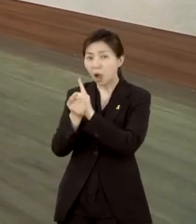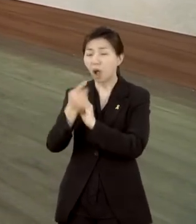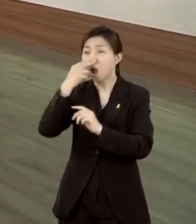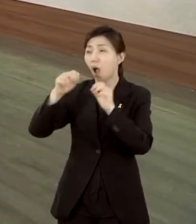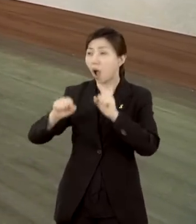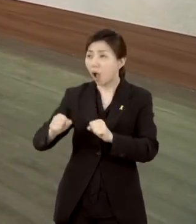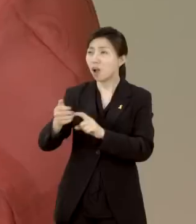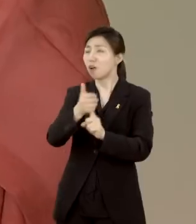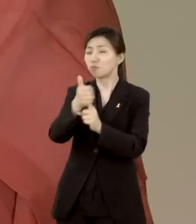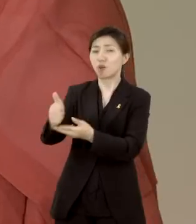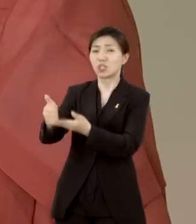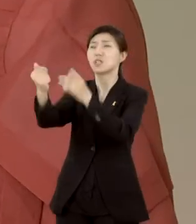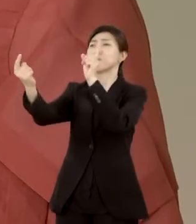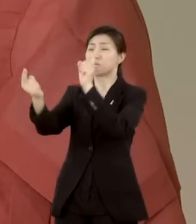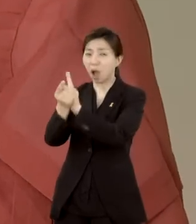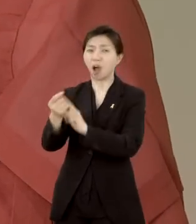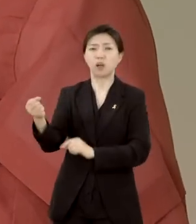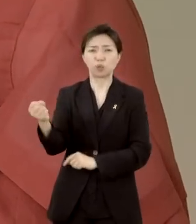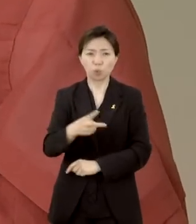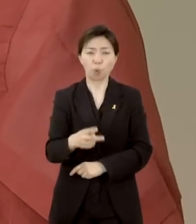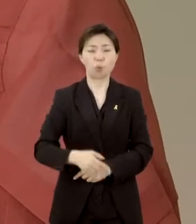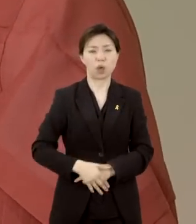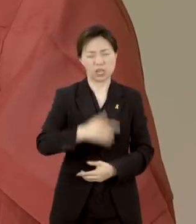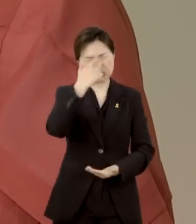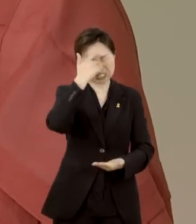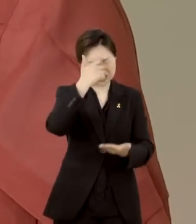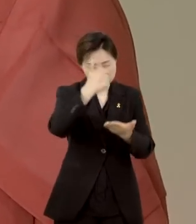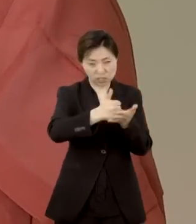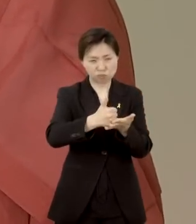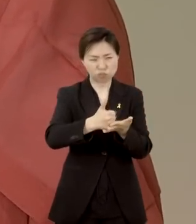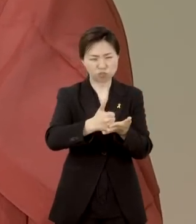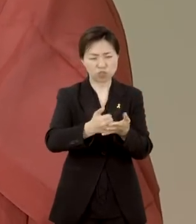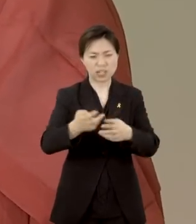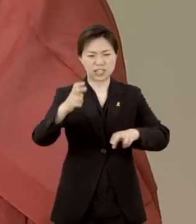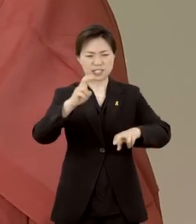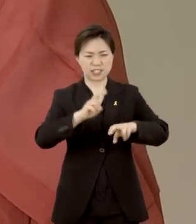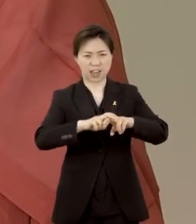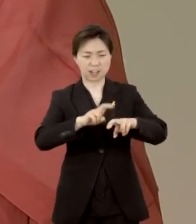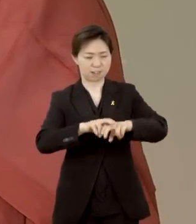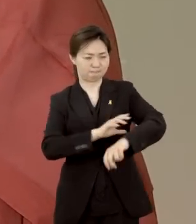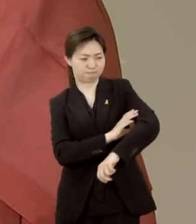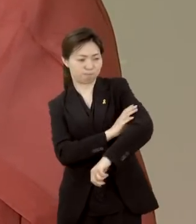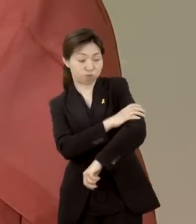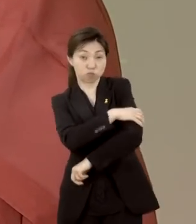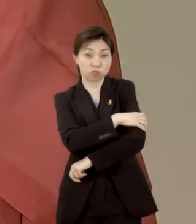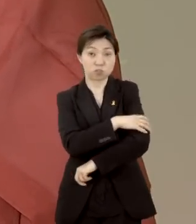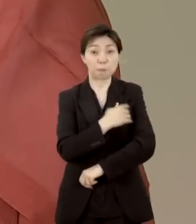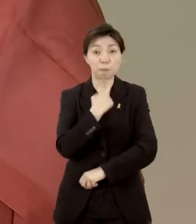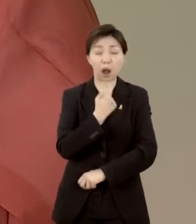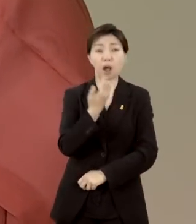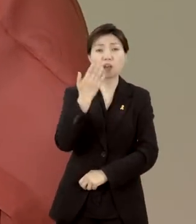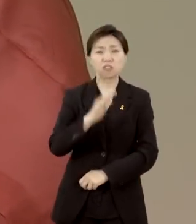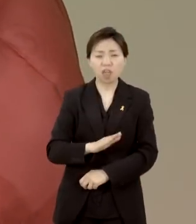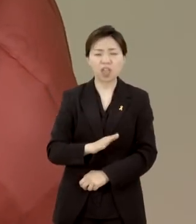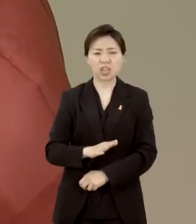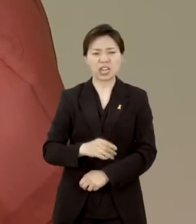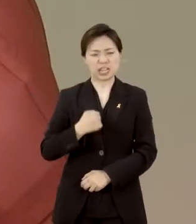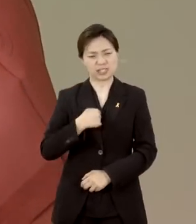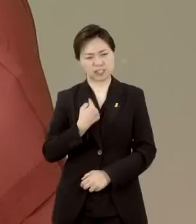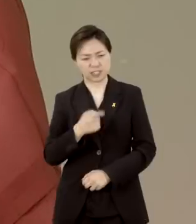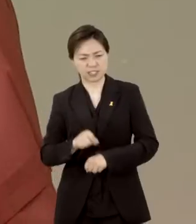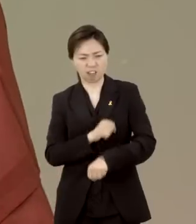분인데 그 한마디 욕설과 저주 때문에 자기 승질 머리를 못 이기고 자기